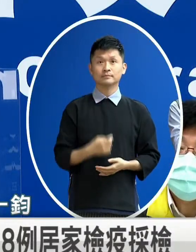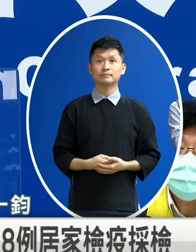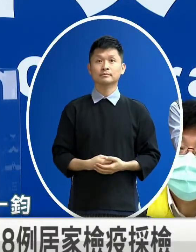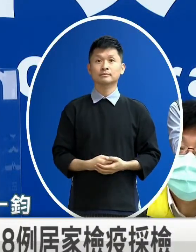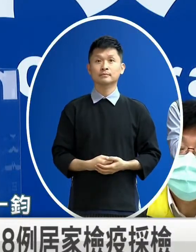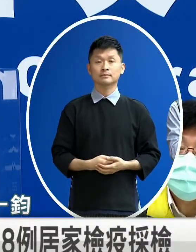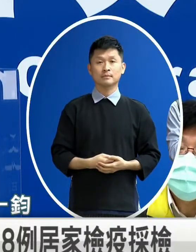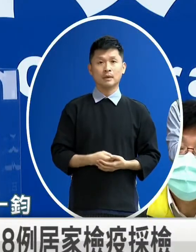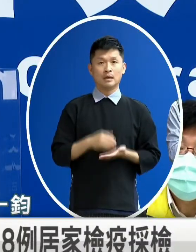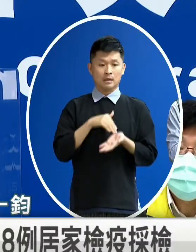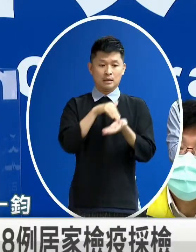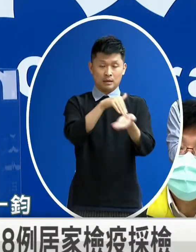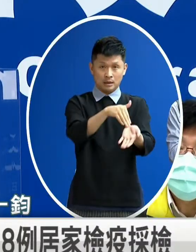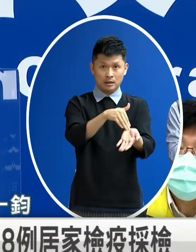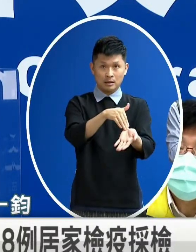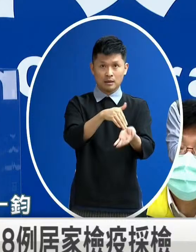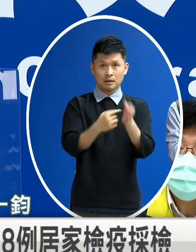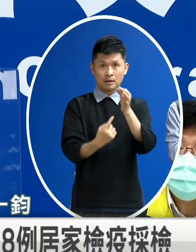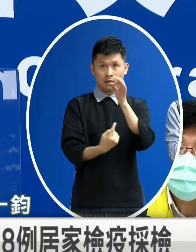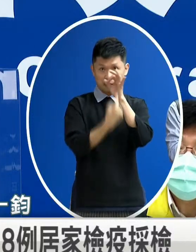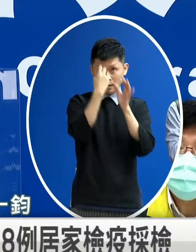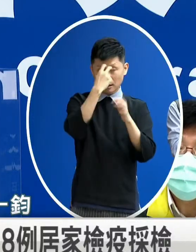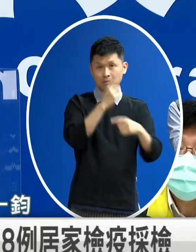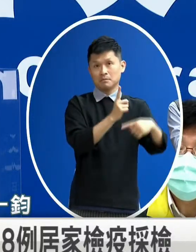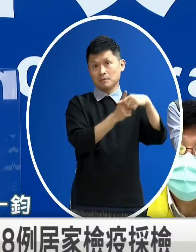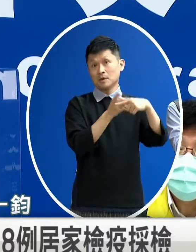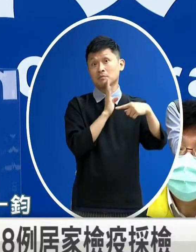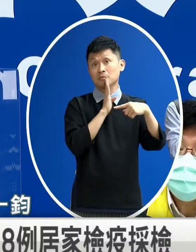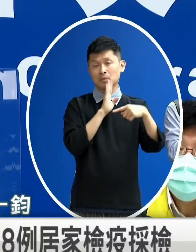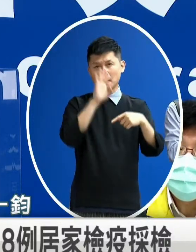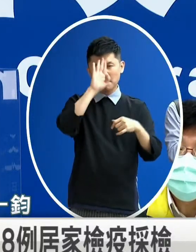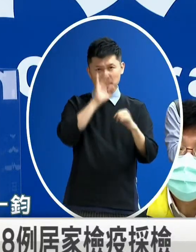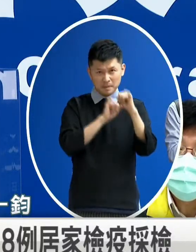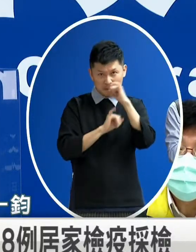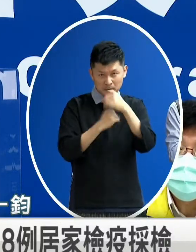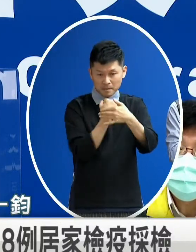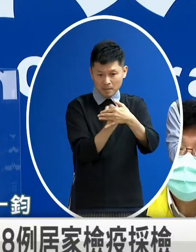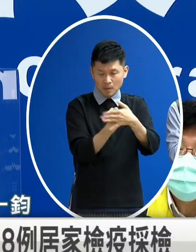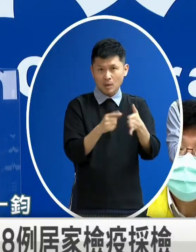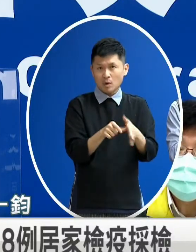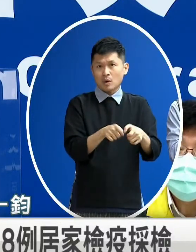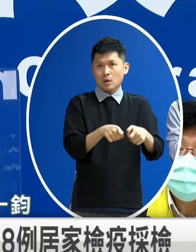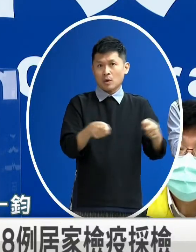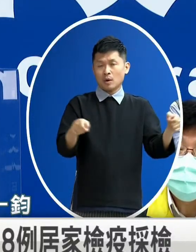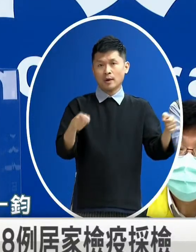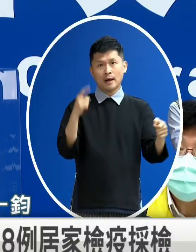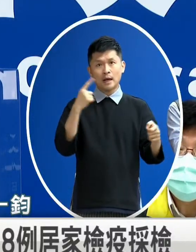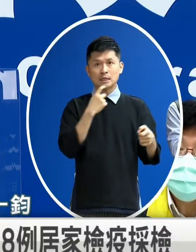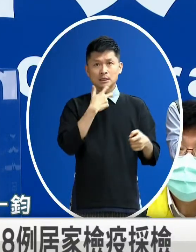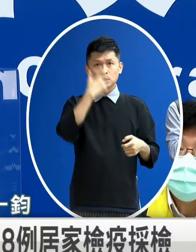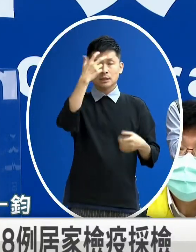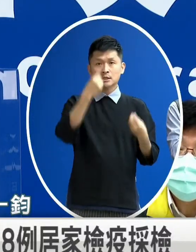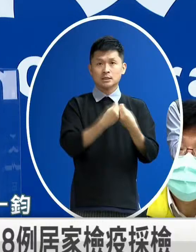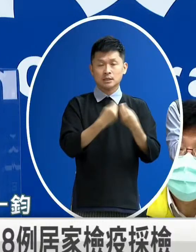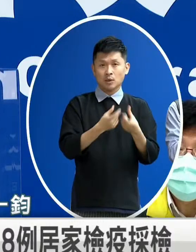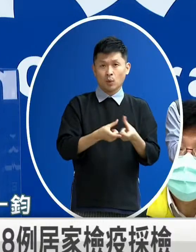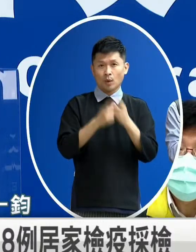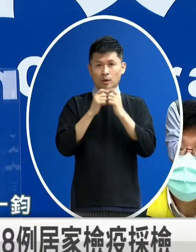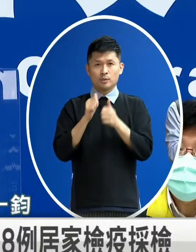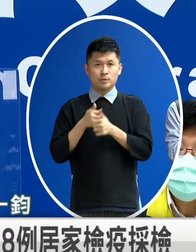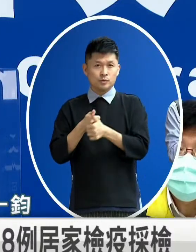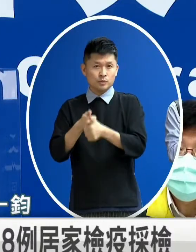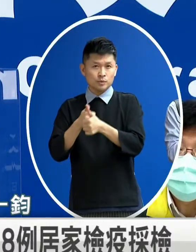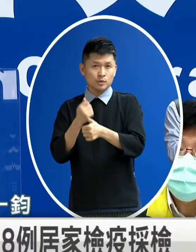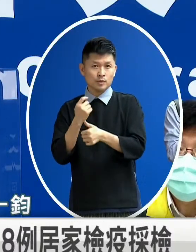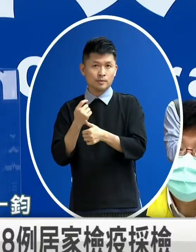个就医裁检阳性，所以当然因为这个潜伏期比较长，我们也就启动回溯去看这个防疫旅馆是不是